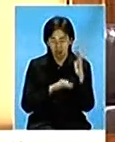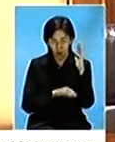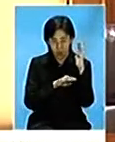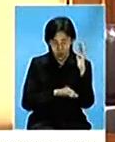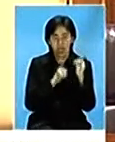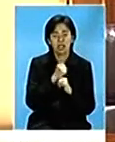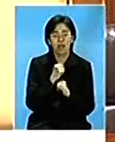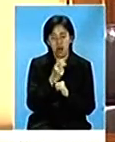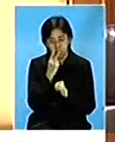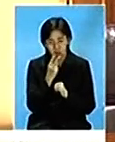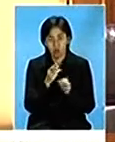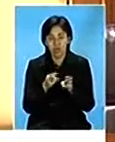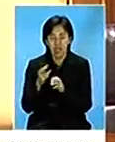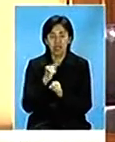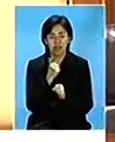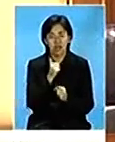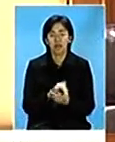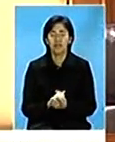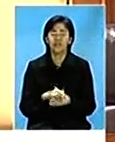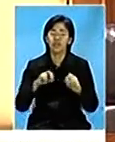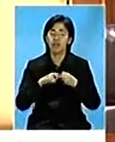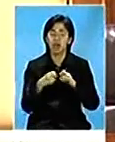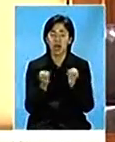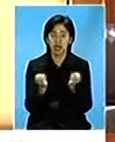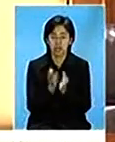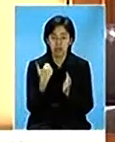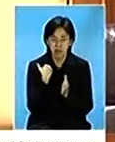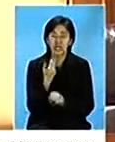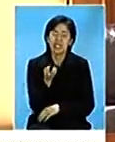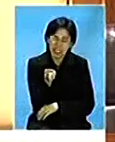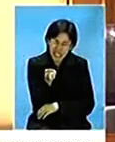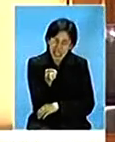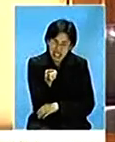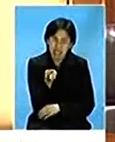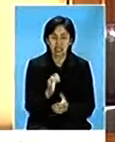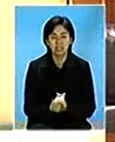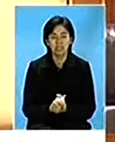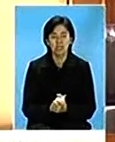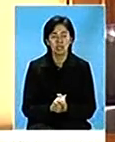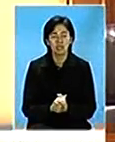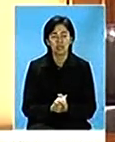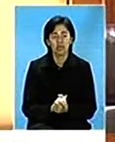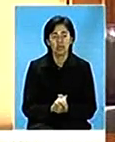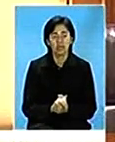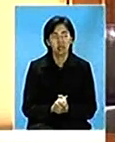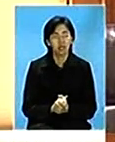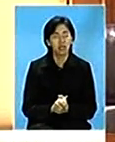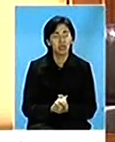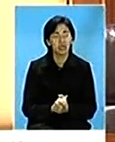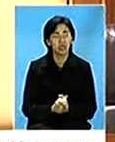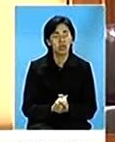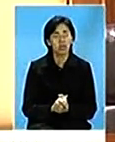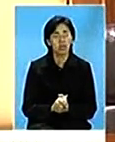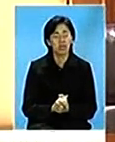ได้นะครับเพราะนั้นก็ถ้าถามว่าเอฟเฟกต์ในโมเดลไหมมีบ้างนะครับแต่คิดว่าคอลเลกชันนะฮะท